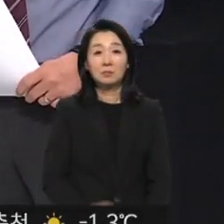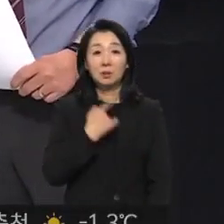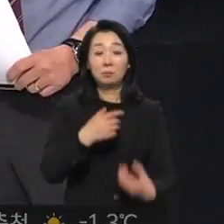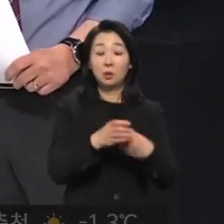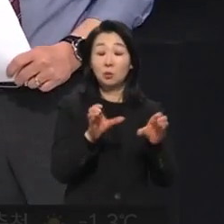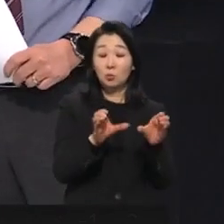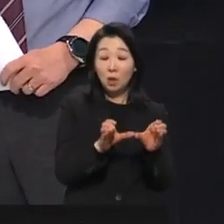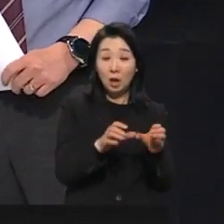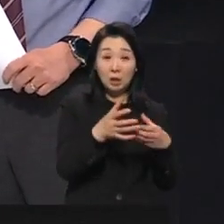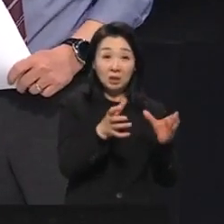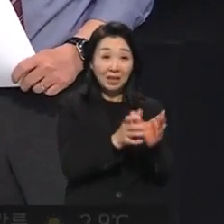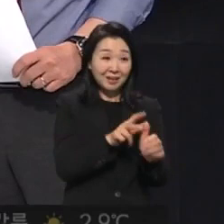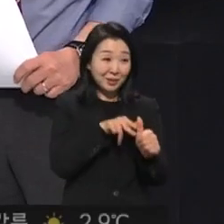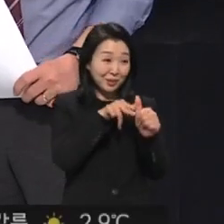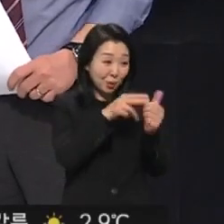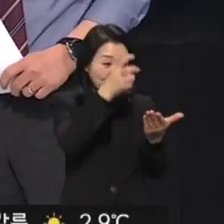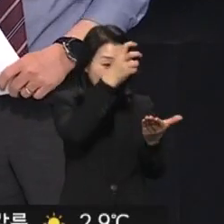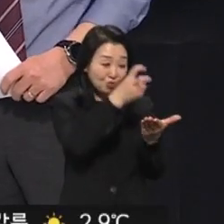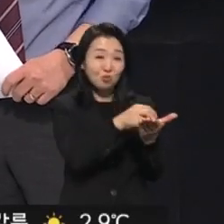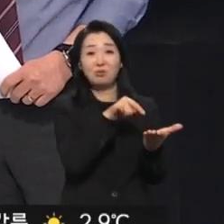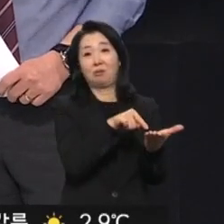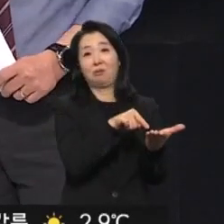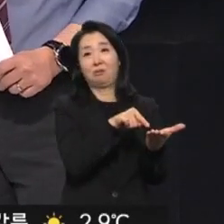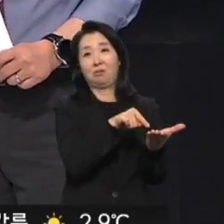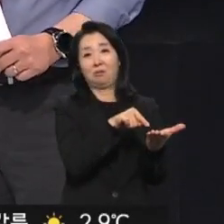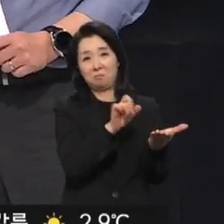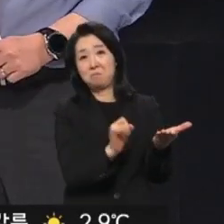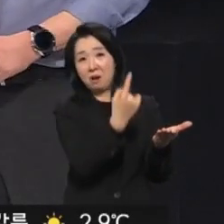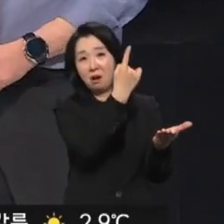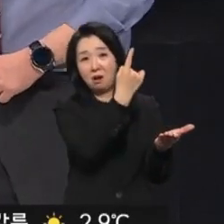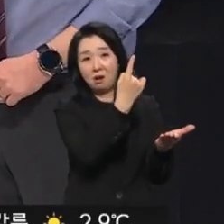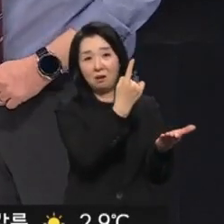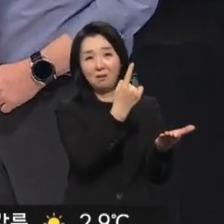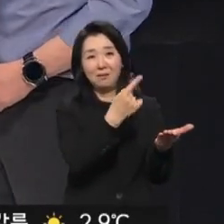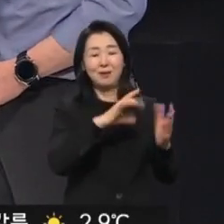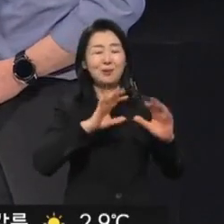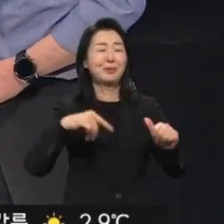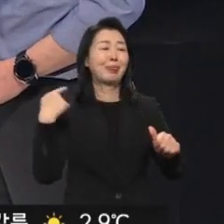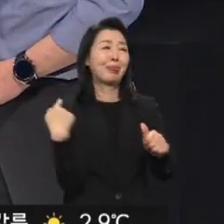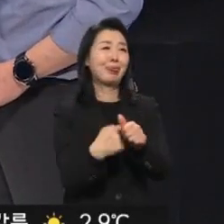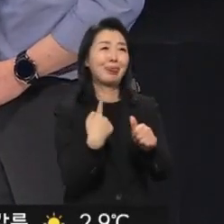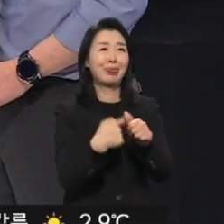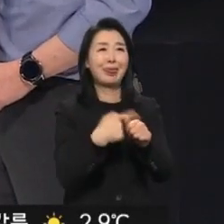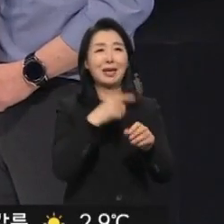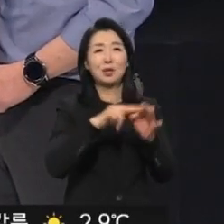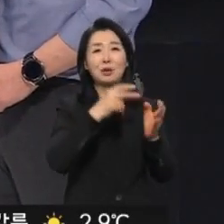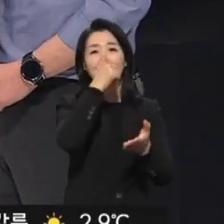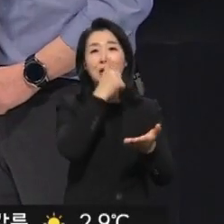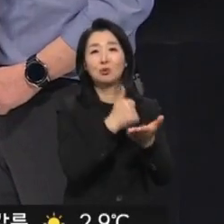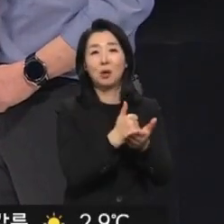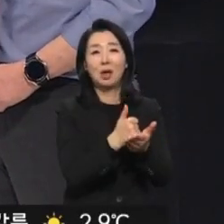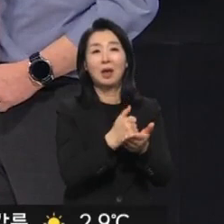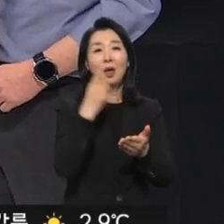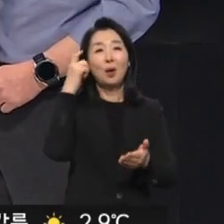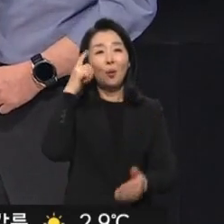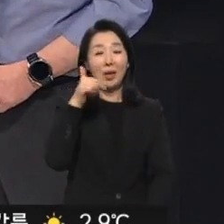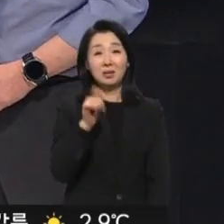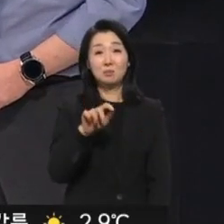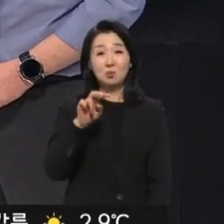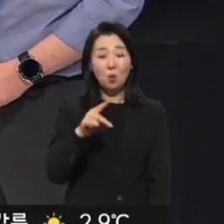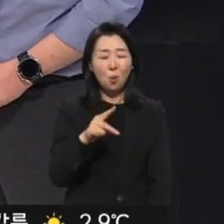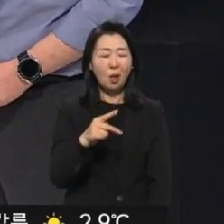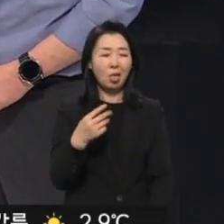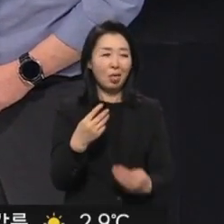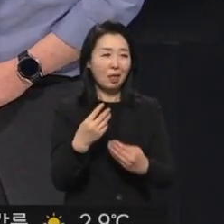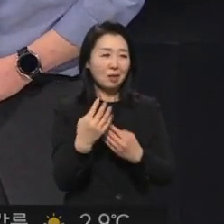민주당의 당직 선출 규정 때문인 듯한데요. 국민의 지탄을 받는 형사범 중 금고 또는 집행유예 이상의